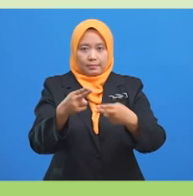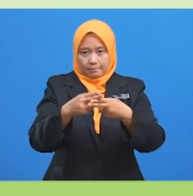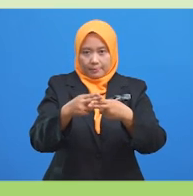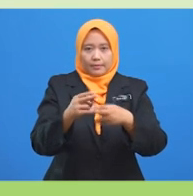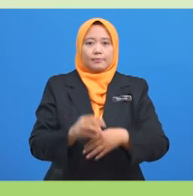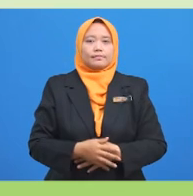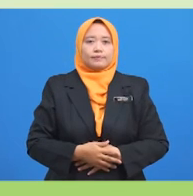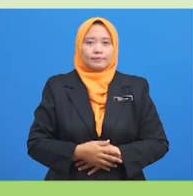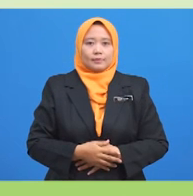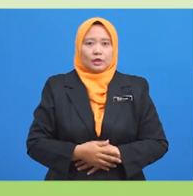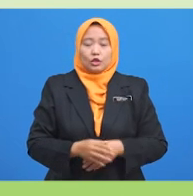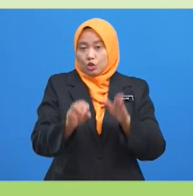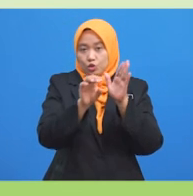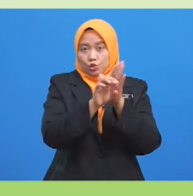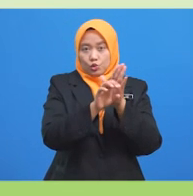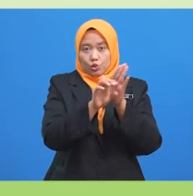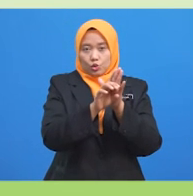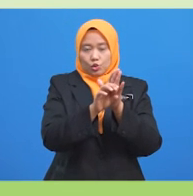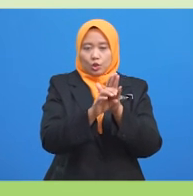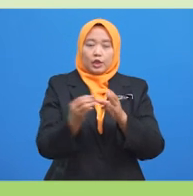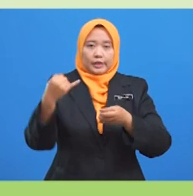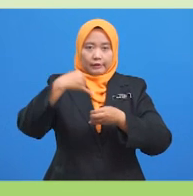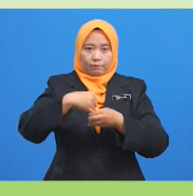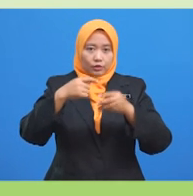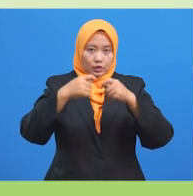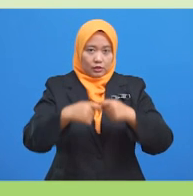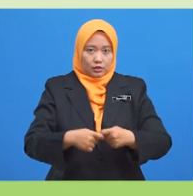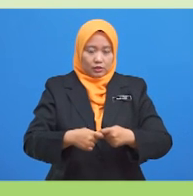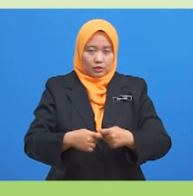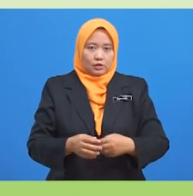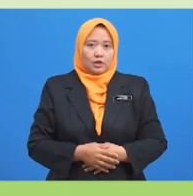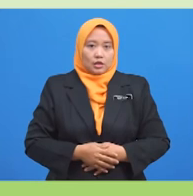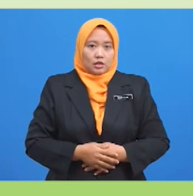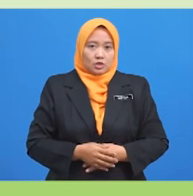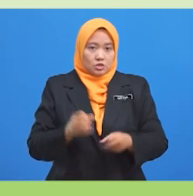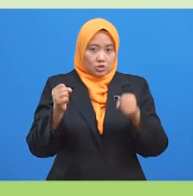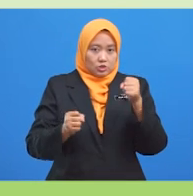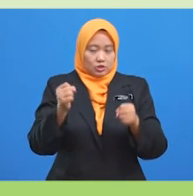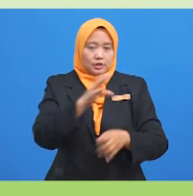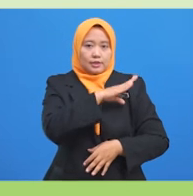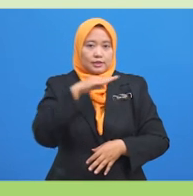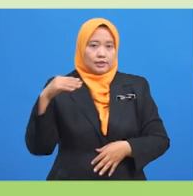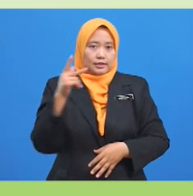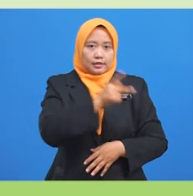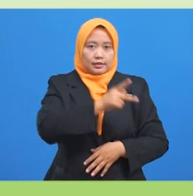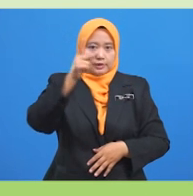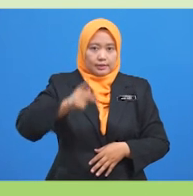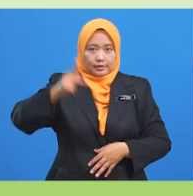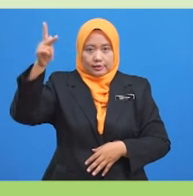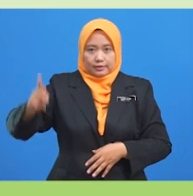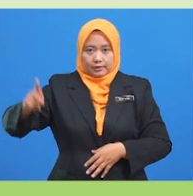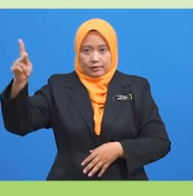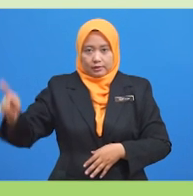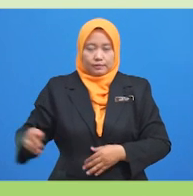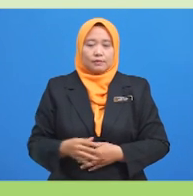bagi input tetap, iaitu jentera dan kilang. Bagi input berubah,